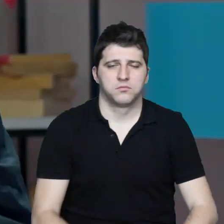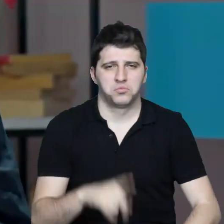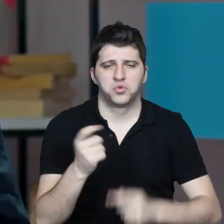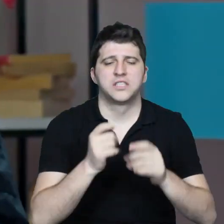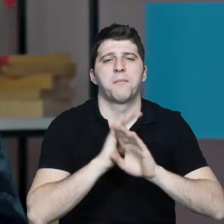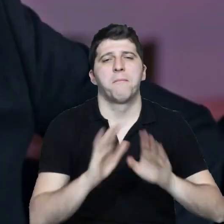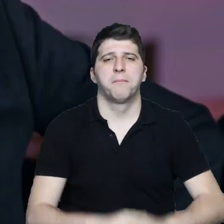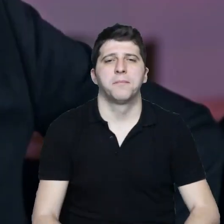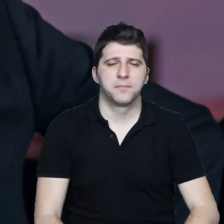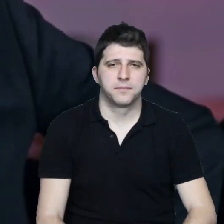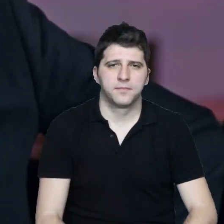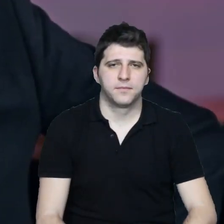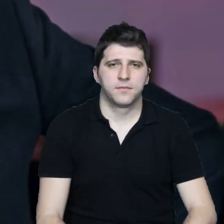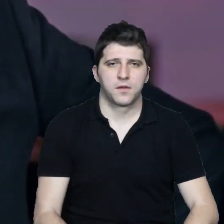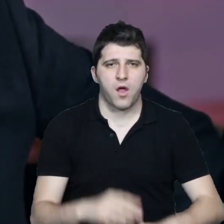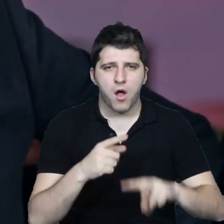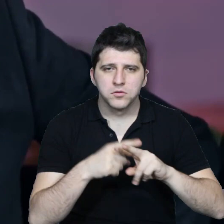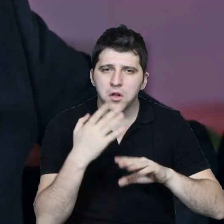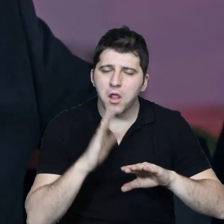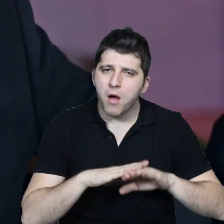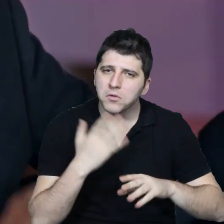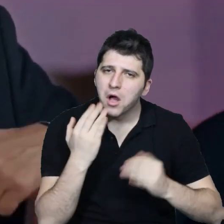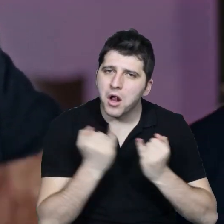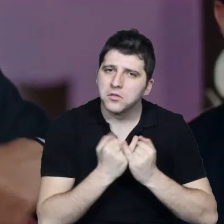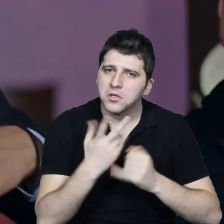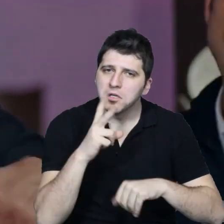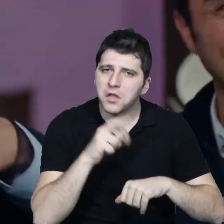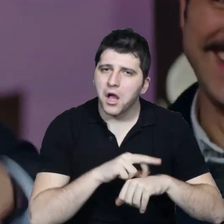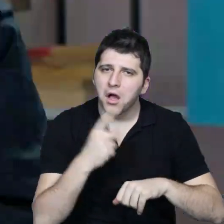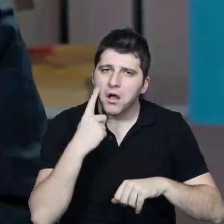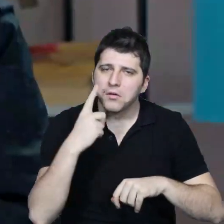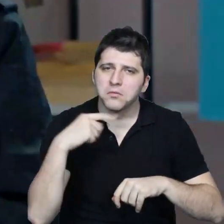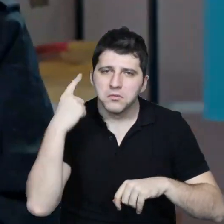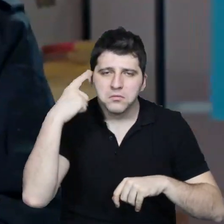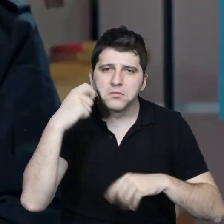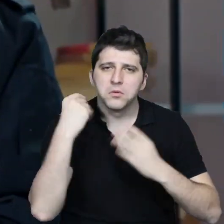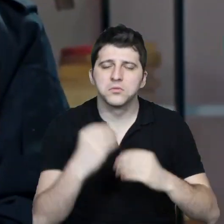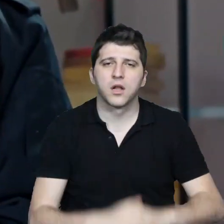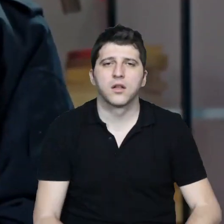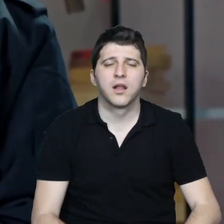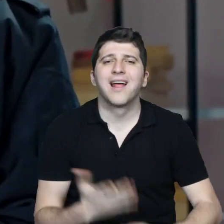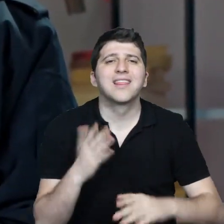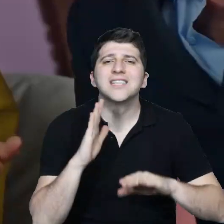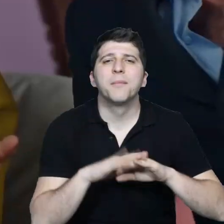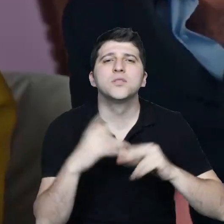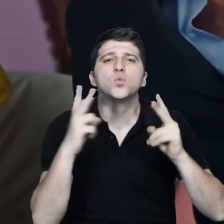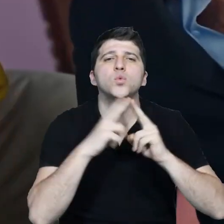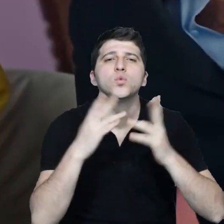iş. Asil sen ne yaptın kardeş ya öyle iki dakikada film şekli? İyi de nasıl yapacağız öyle